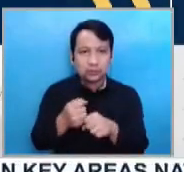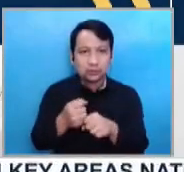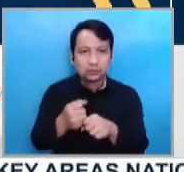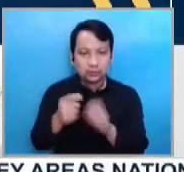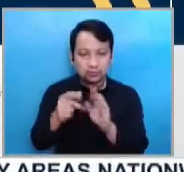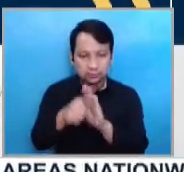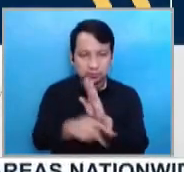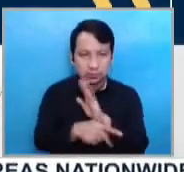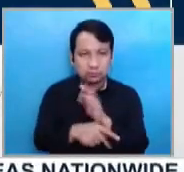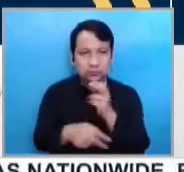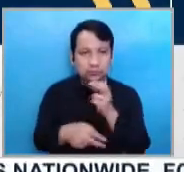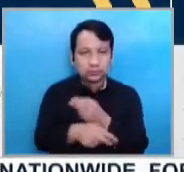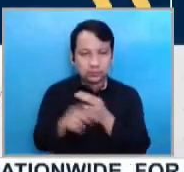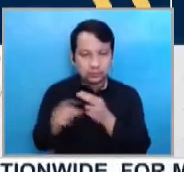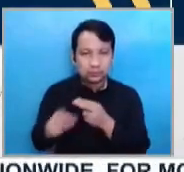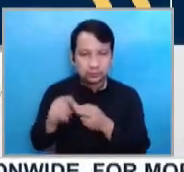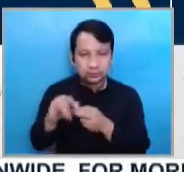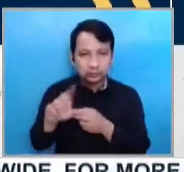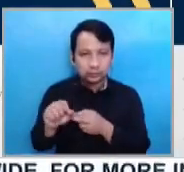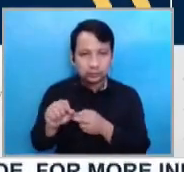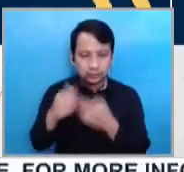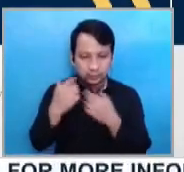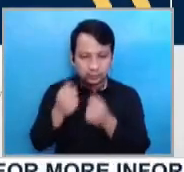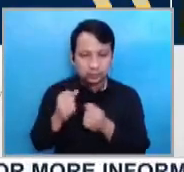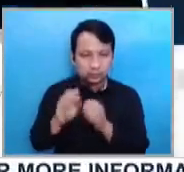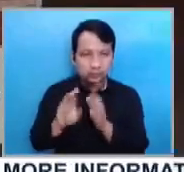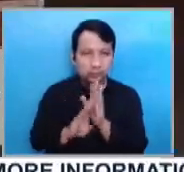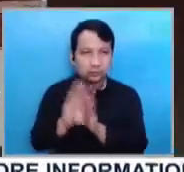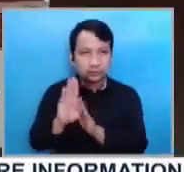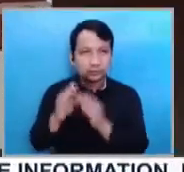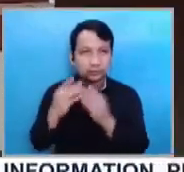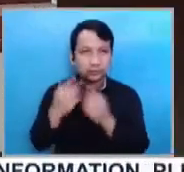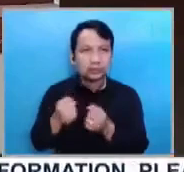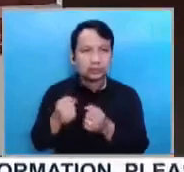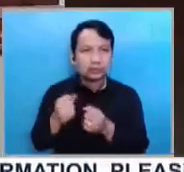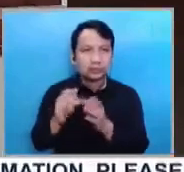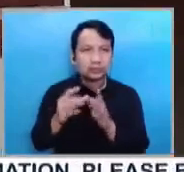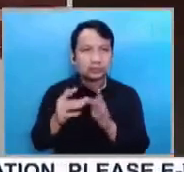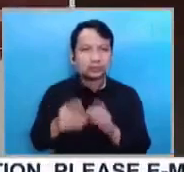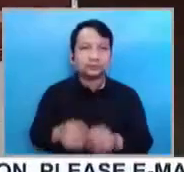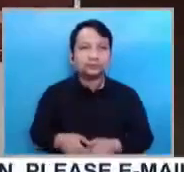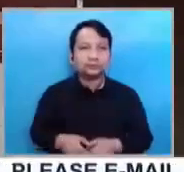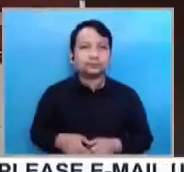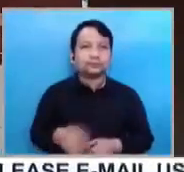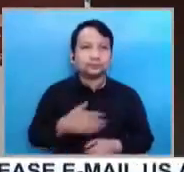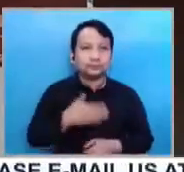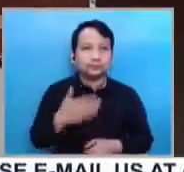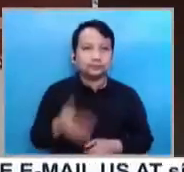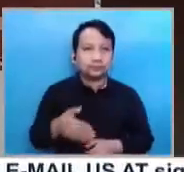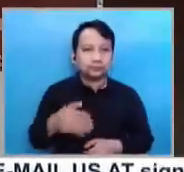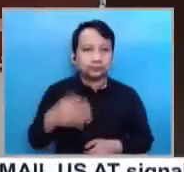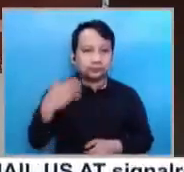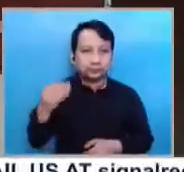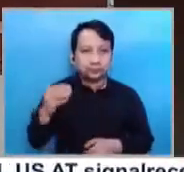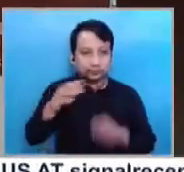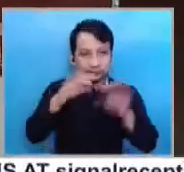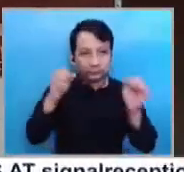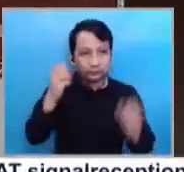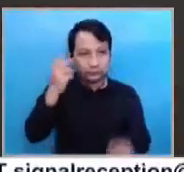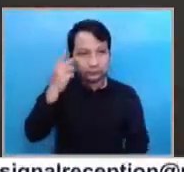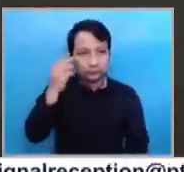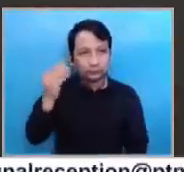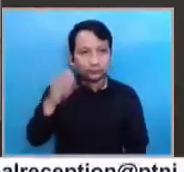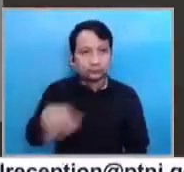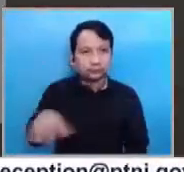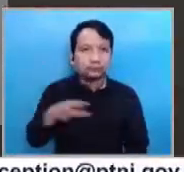para obligahin ang mga telcos na palakasin ang kanilang serbisyo. Umapela naman si presidential aspirant Calio Didi Guzman sa